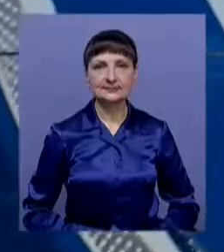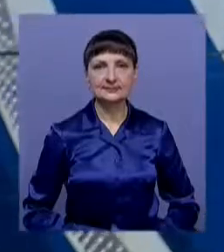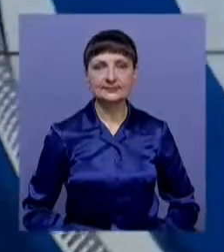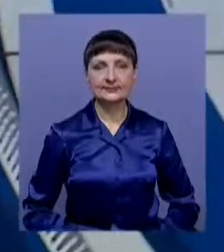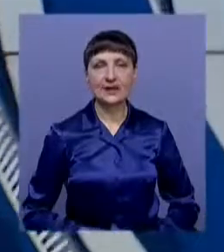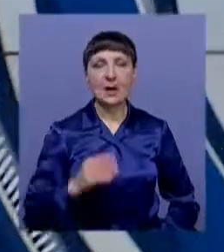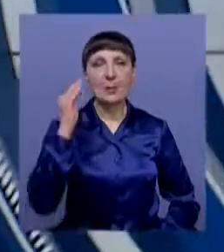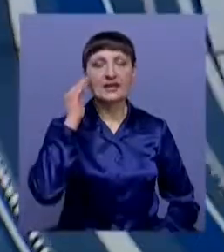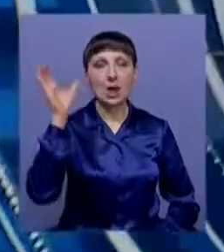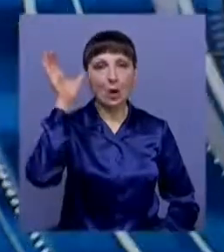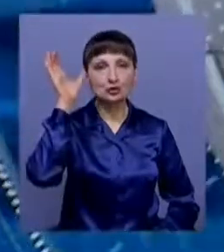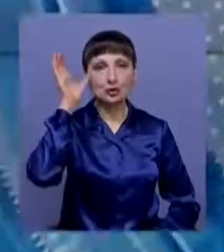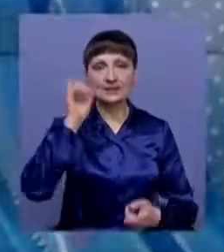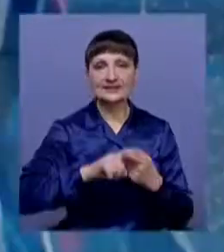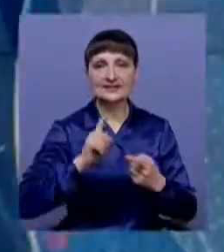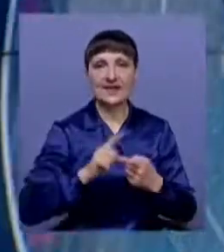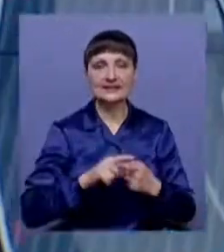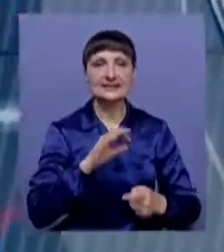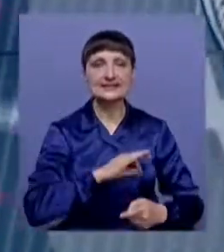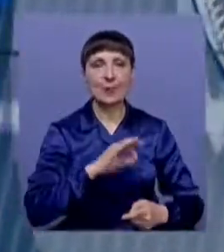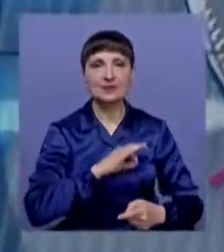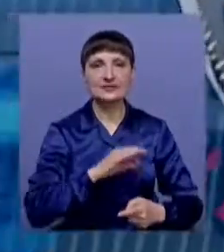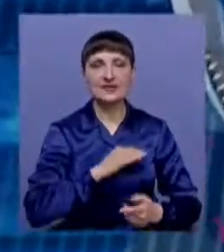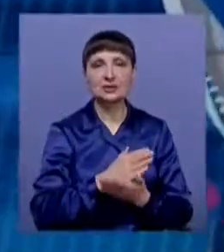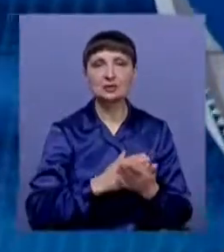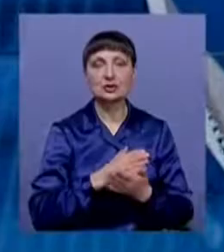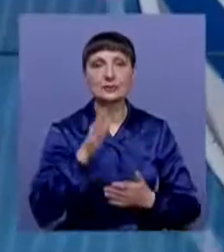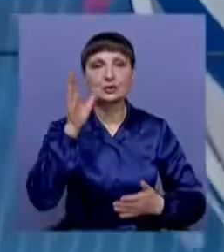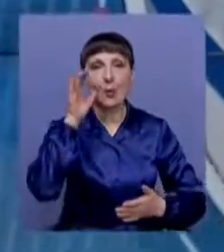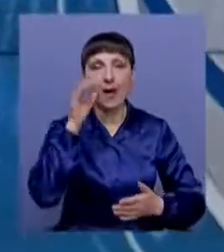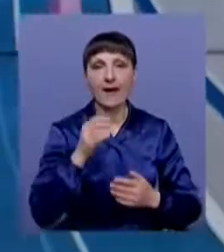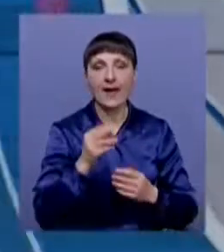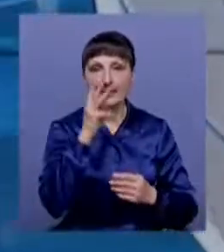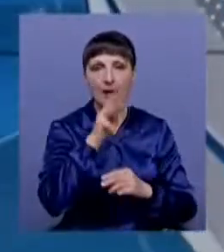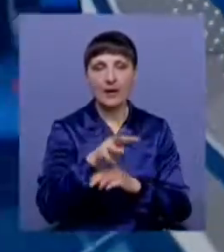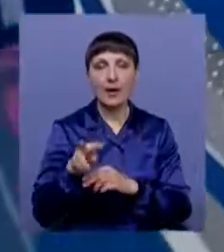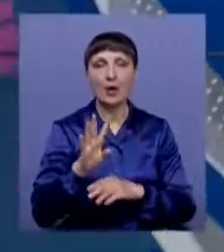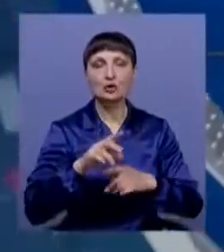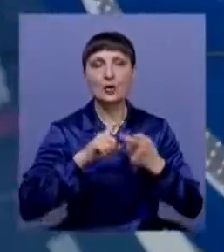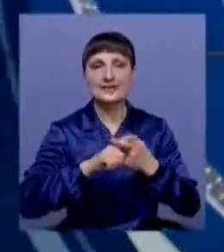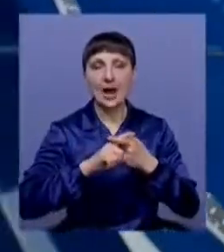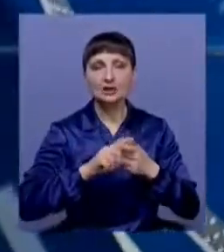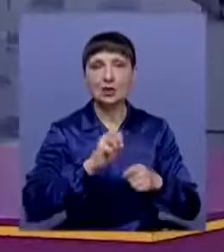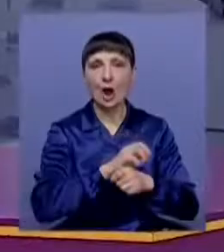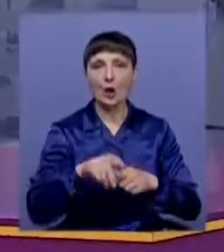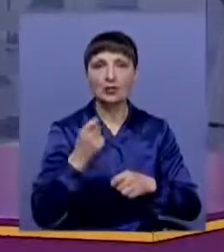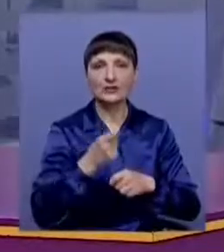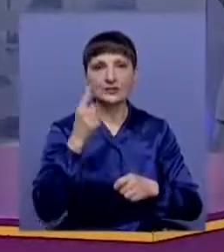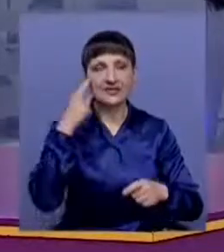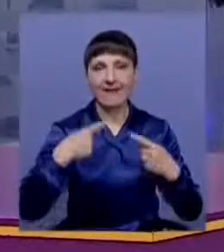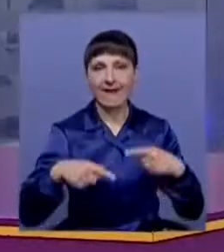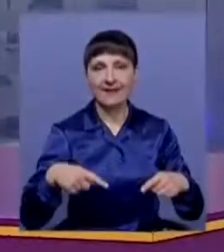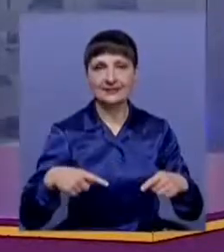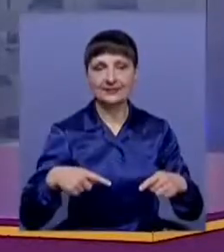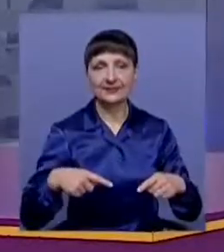Тем временем мнение ученых относительно использования служебных собак для выявления носителей коронавируса разделились.